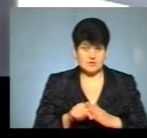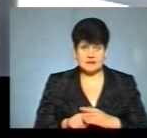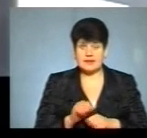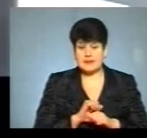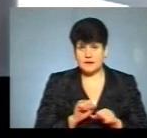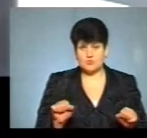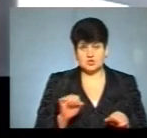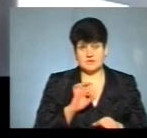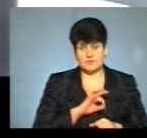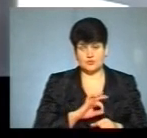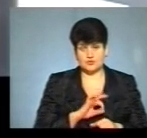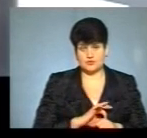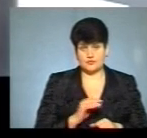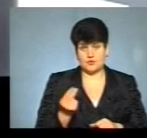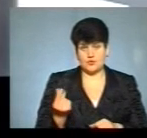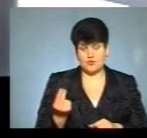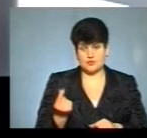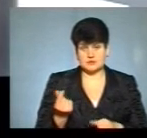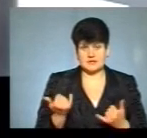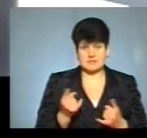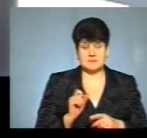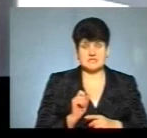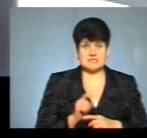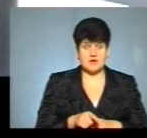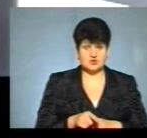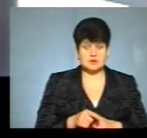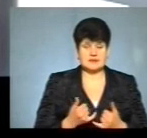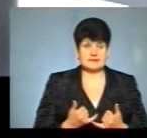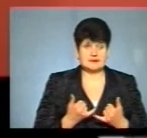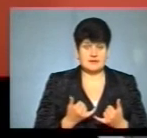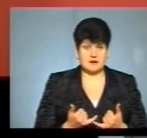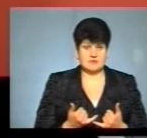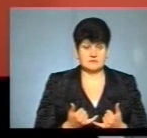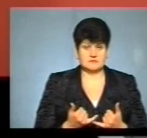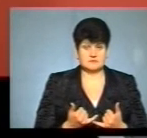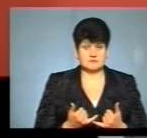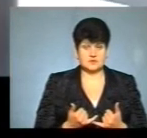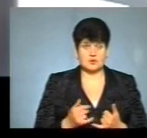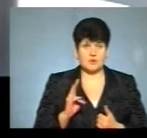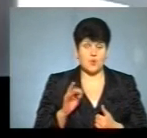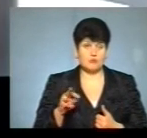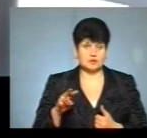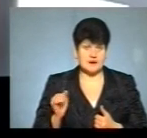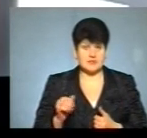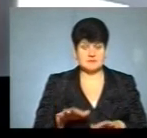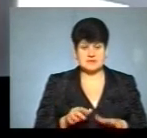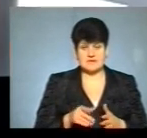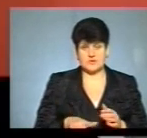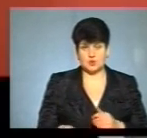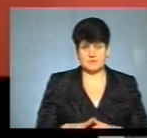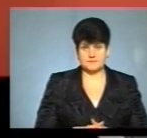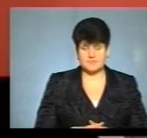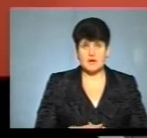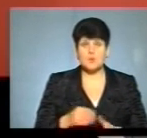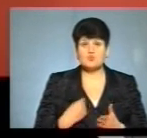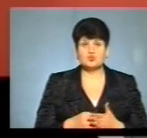використовувати кошти, які сьогодні призначені для роботи комунальних і місцевих доріг. Ну, власне,